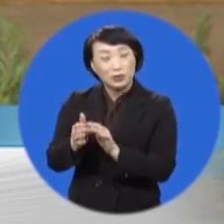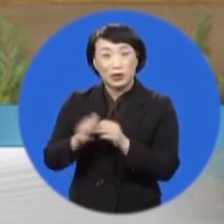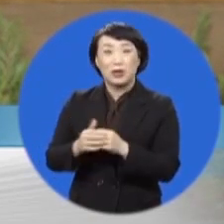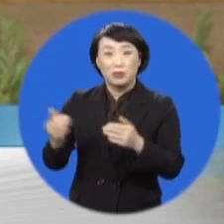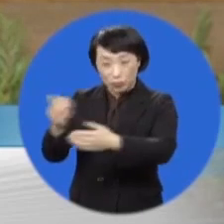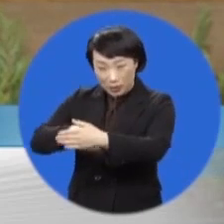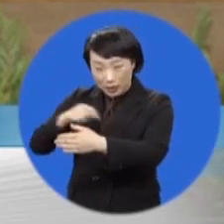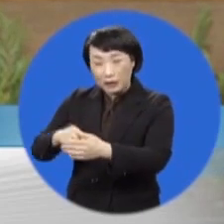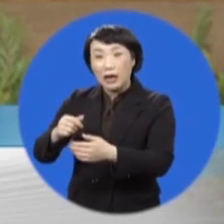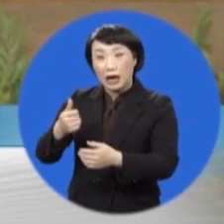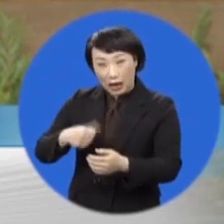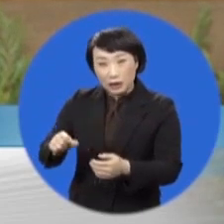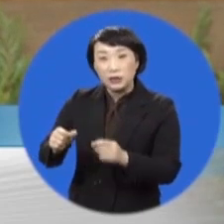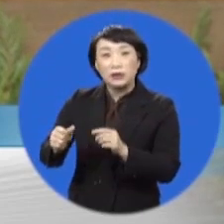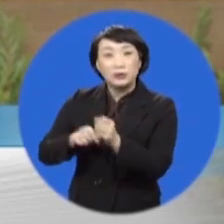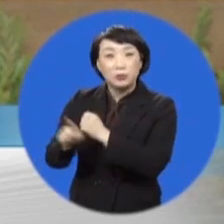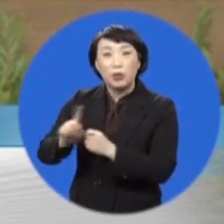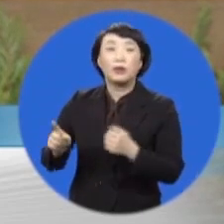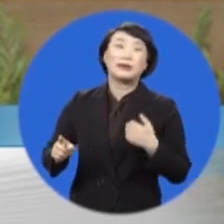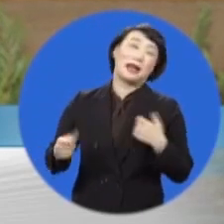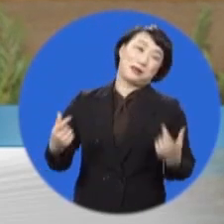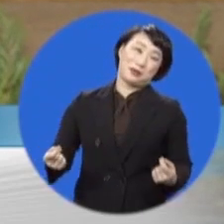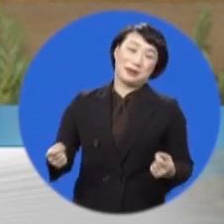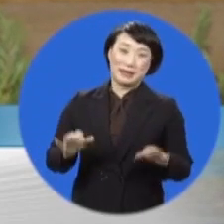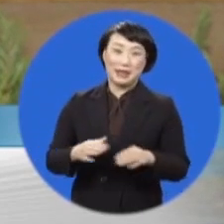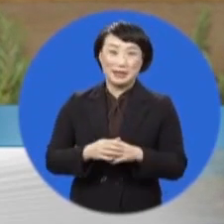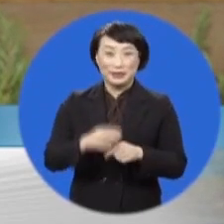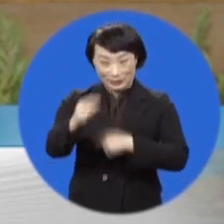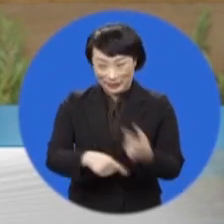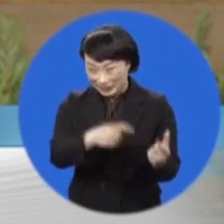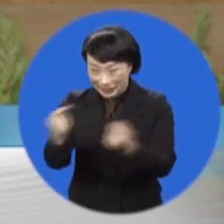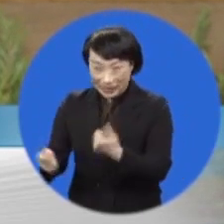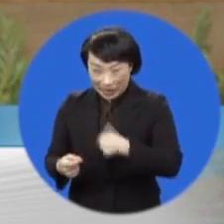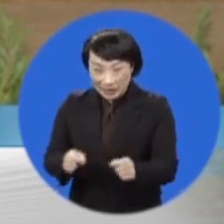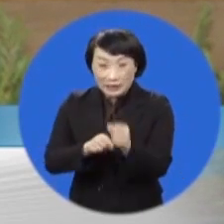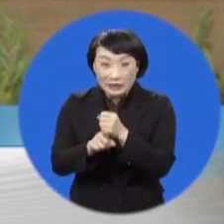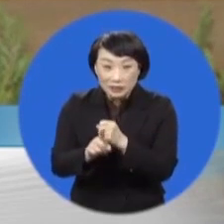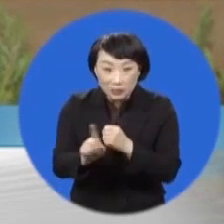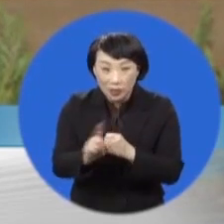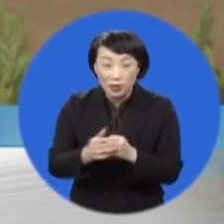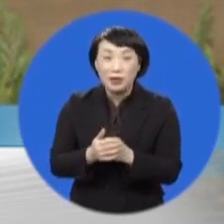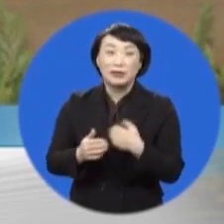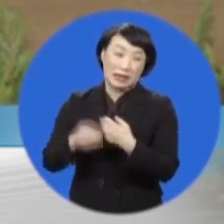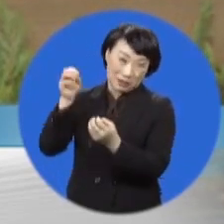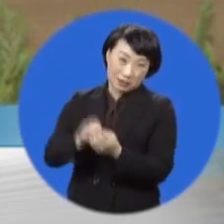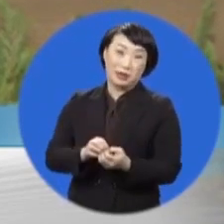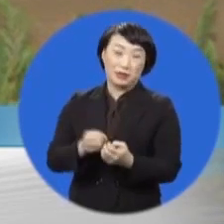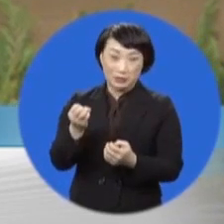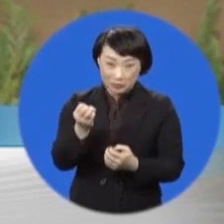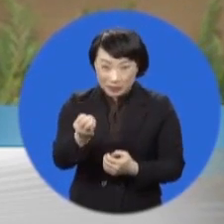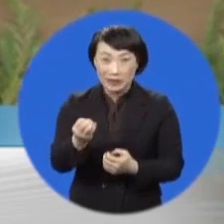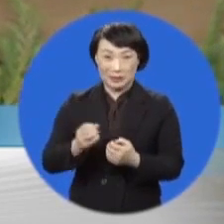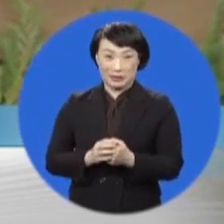마르 나와 통 적이란 말이에요 다 치아들이 잔 마라 경제 한마디오